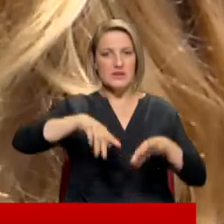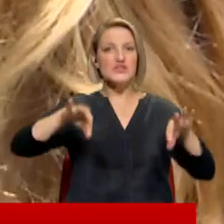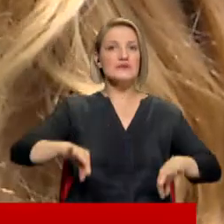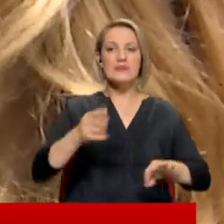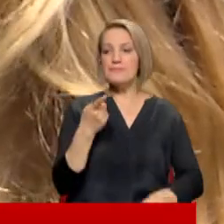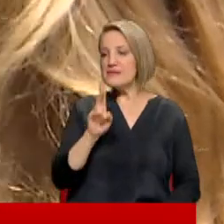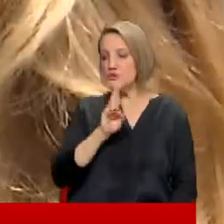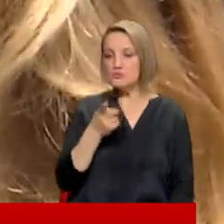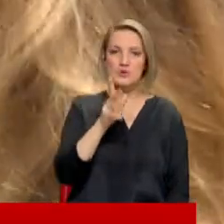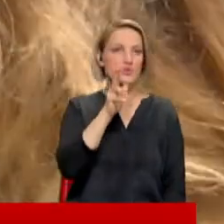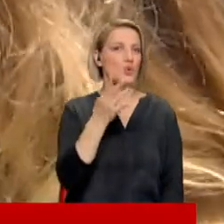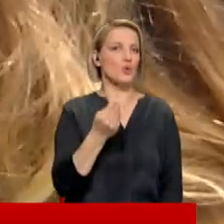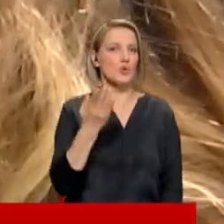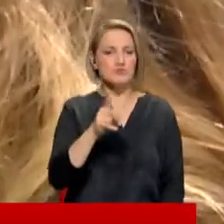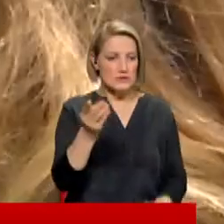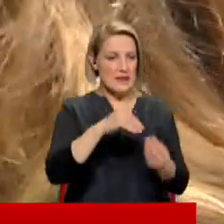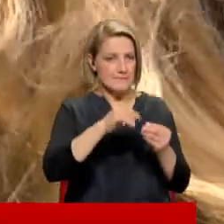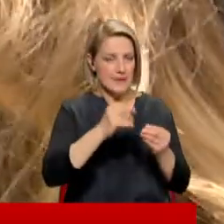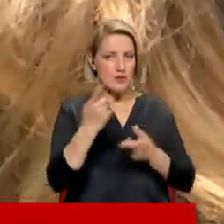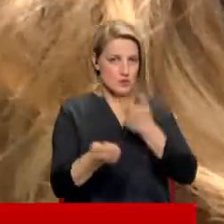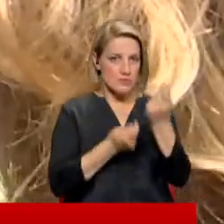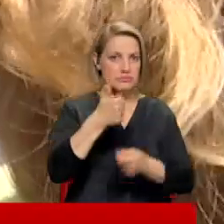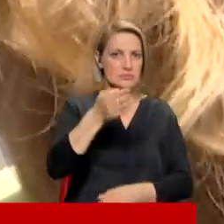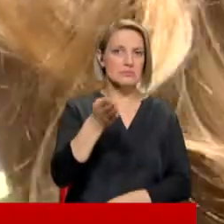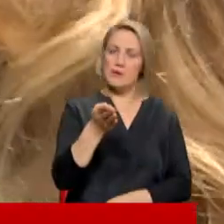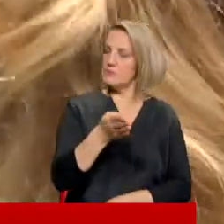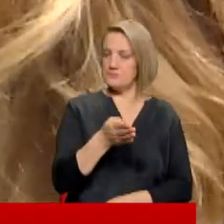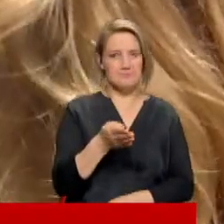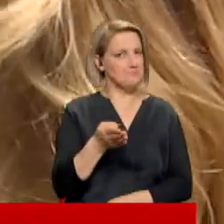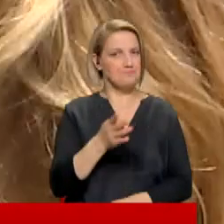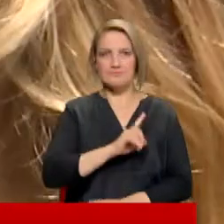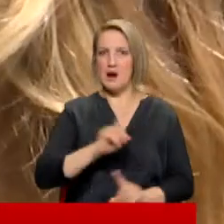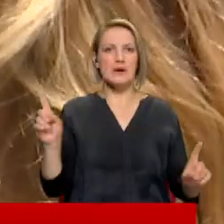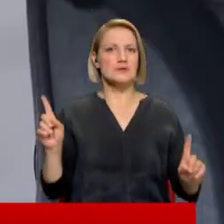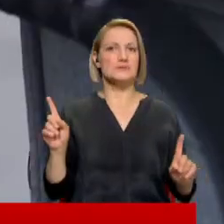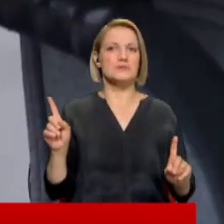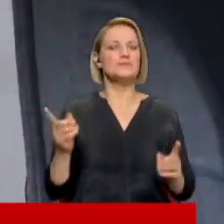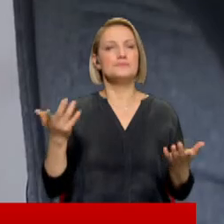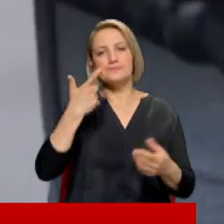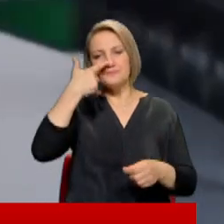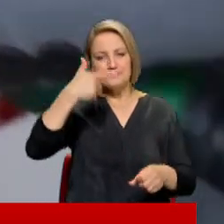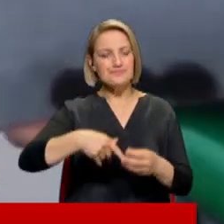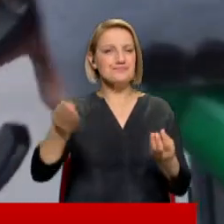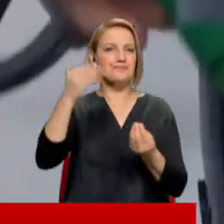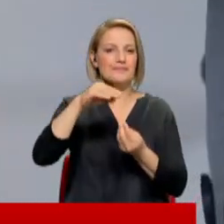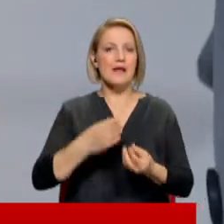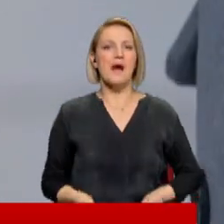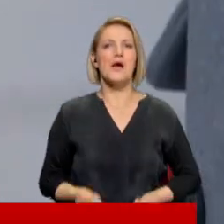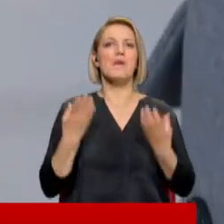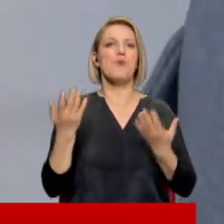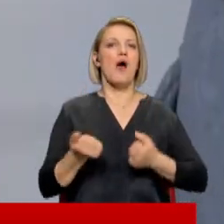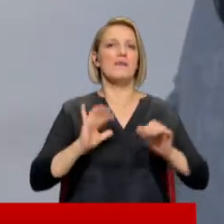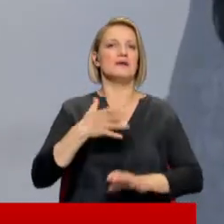Şimdi 1-200-1-300 oldu yani. Bu zamlarla başa çıkabiliyor musunuz? Hayır. Çıkamıyoruz. Akaryakıt zamlarına yetişemiyor